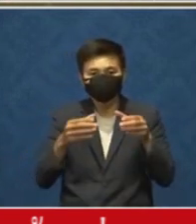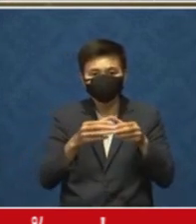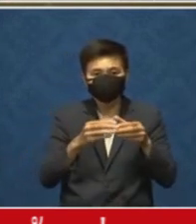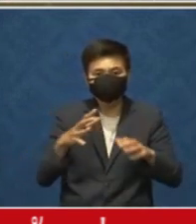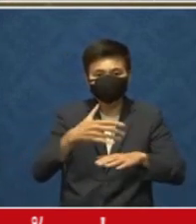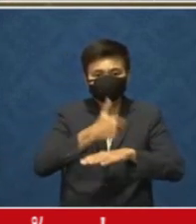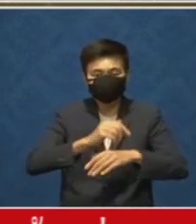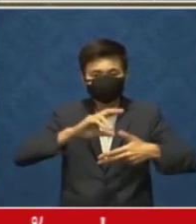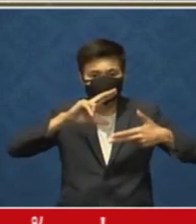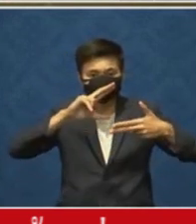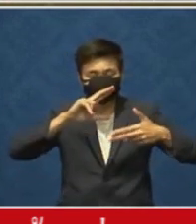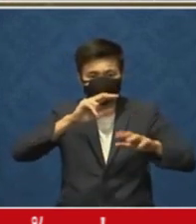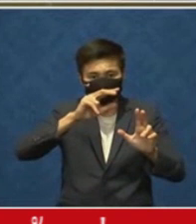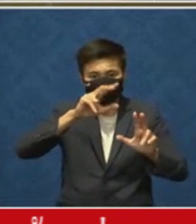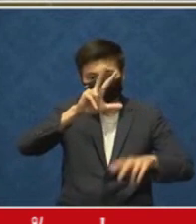ซื้อลำที่2ลำที่3